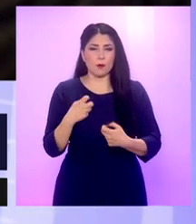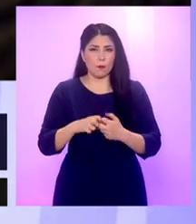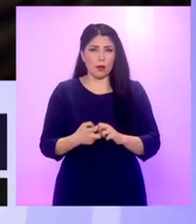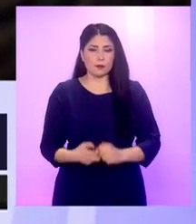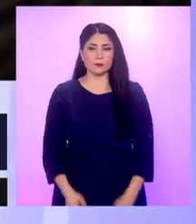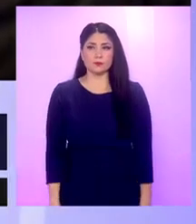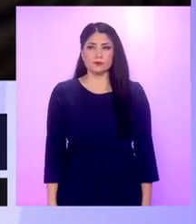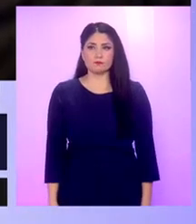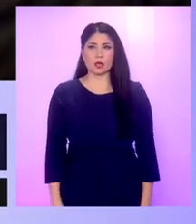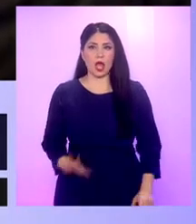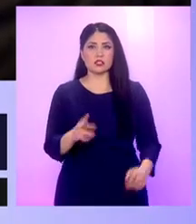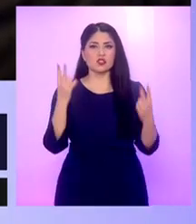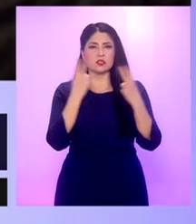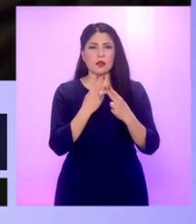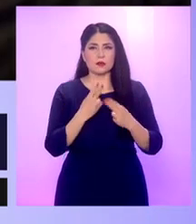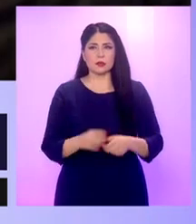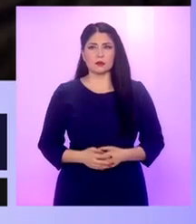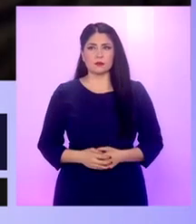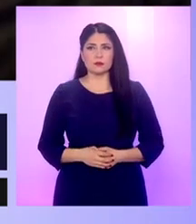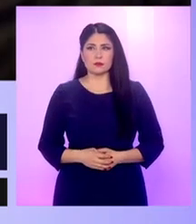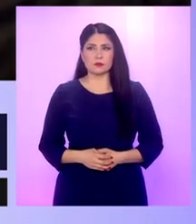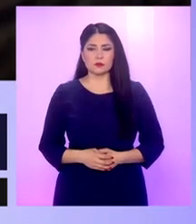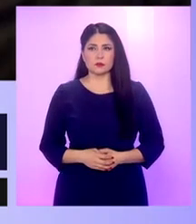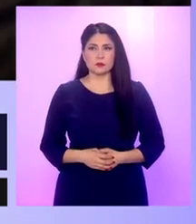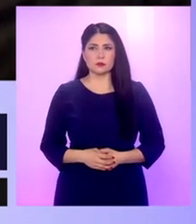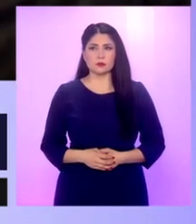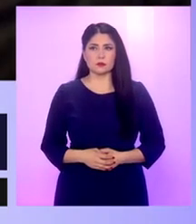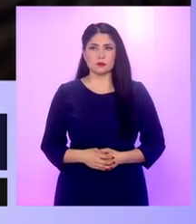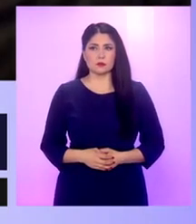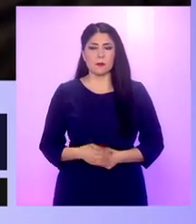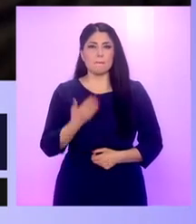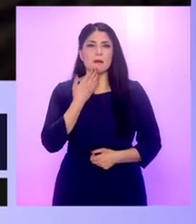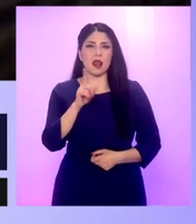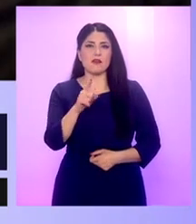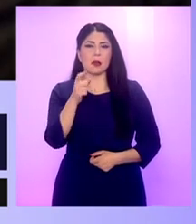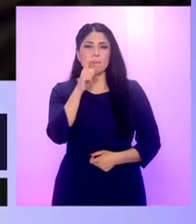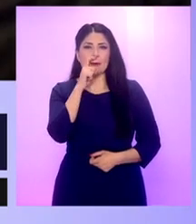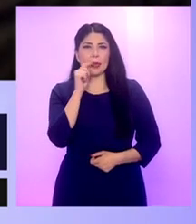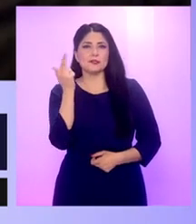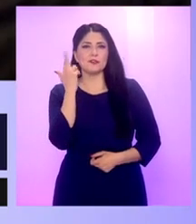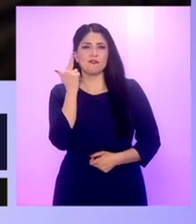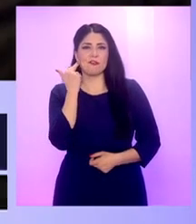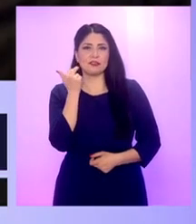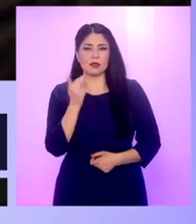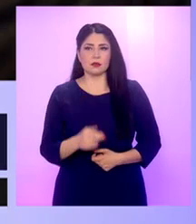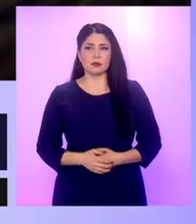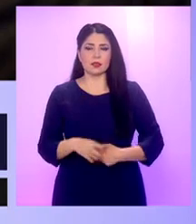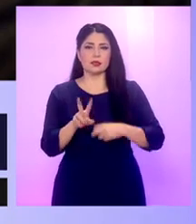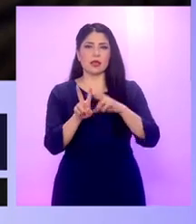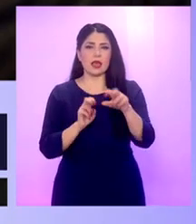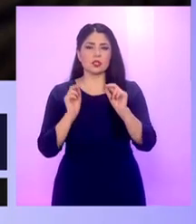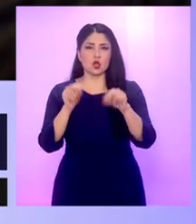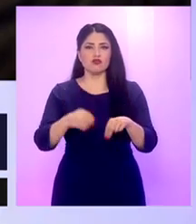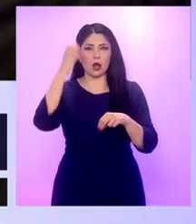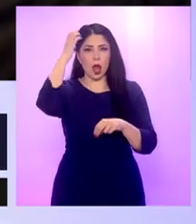Asta înseamnă că fixitatea privirilor acestor băieți și fete de dinainte să ajungă